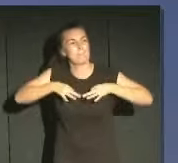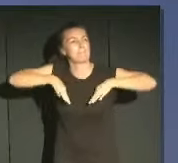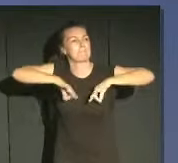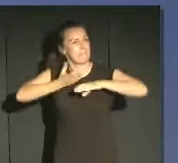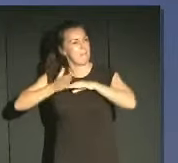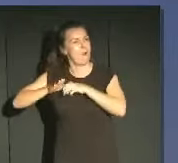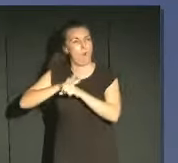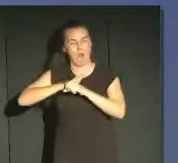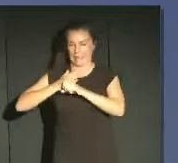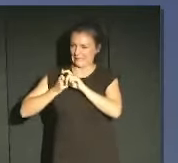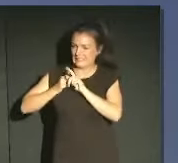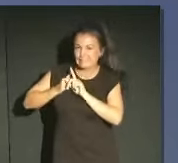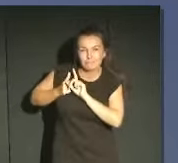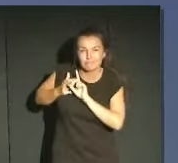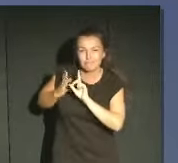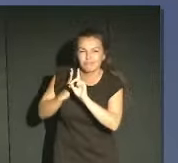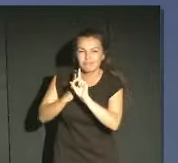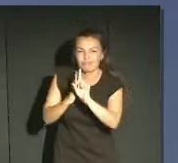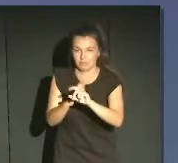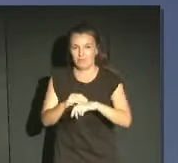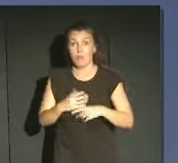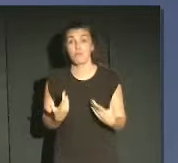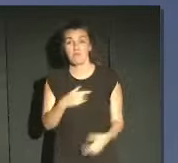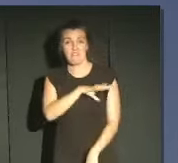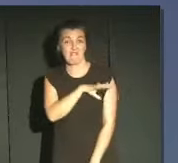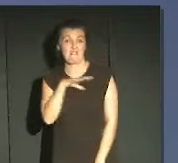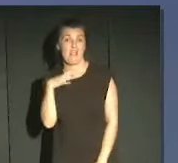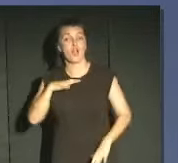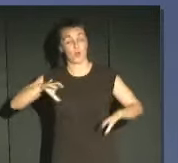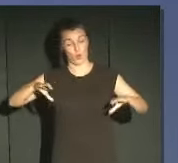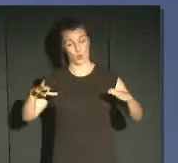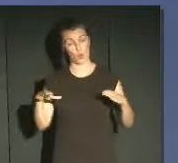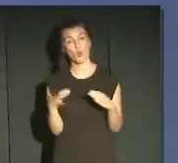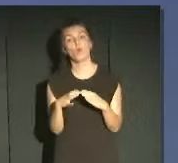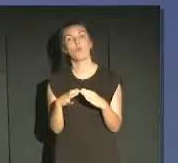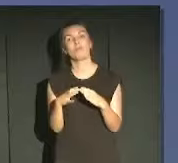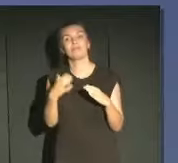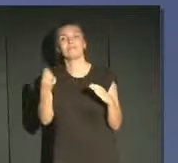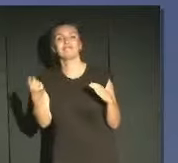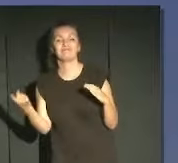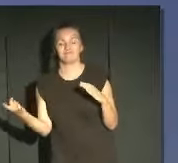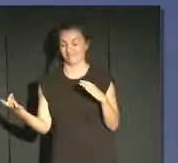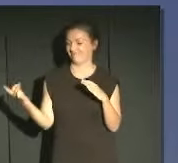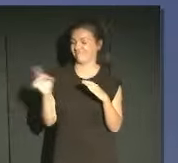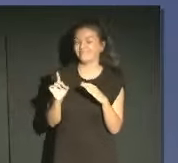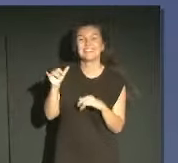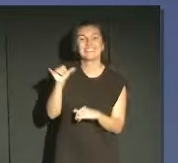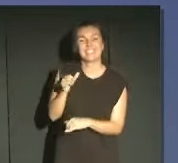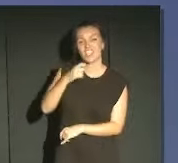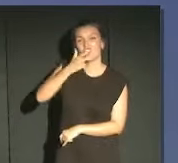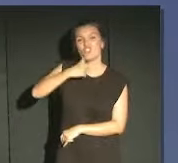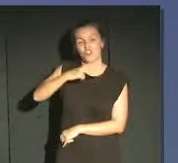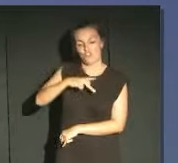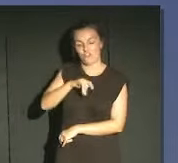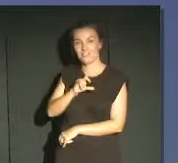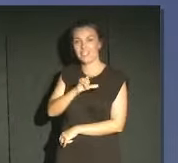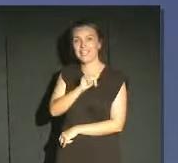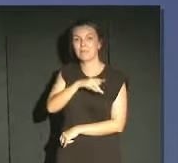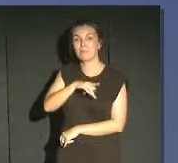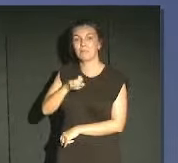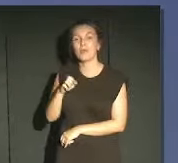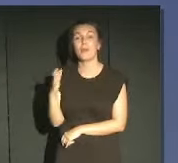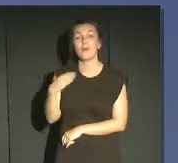alors je dois commencer par dire que je suis fière d'être la présidente du groupe où siège Jean-Philippe Nilor qui en plus de ses